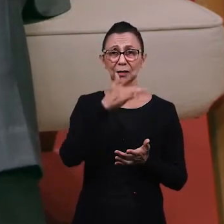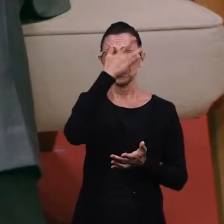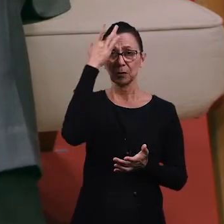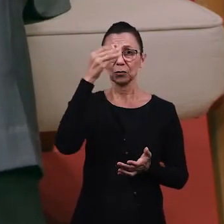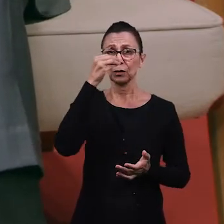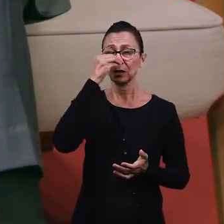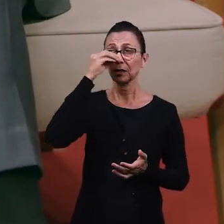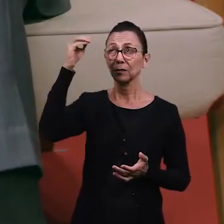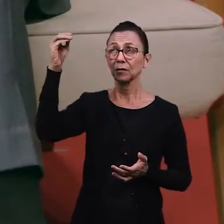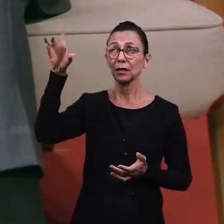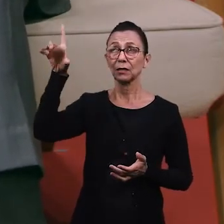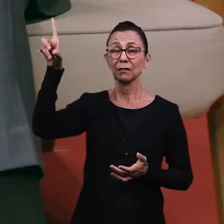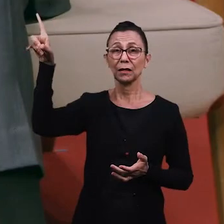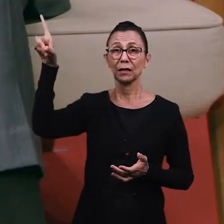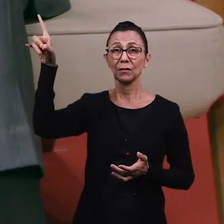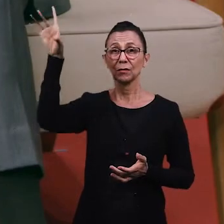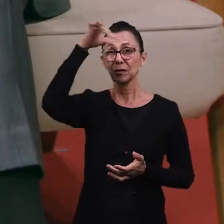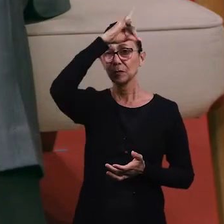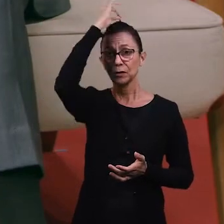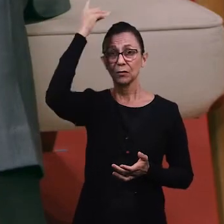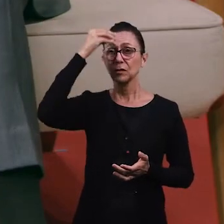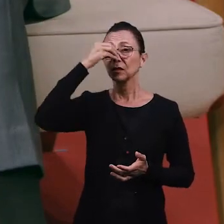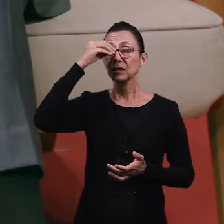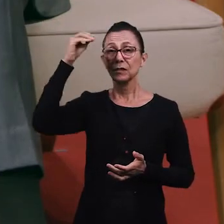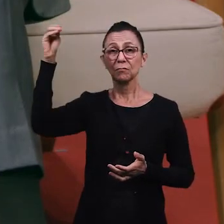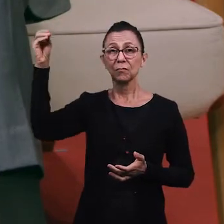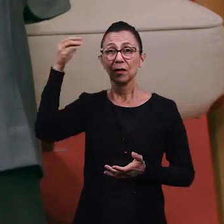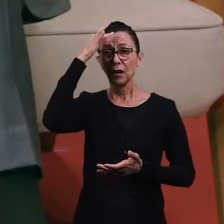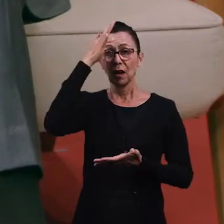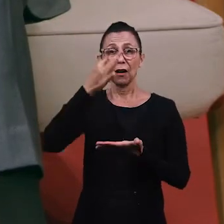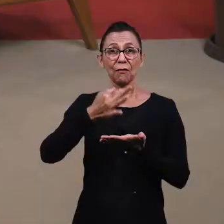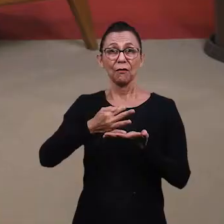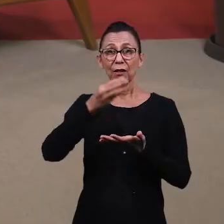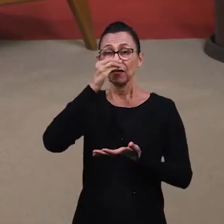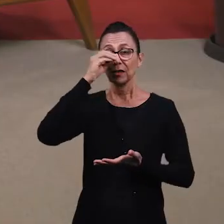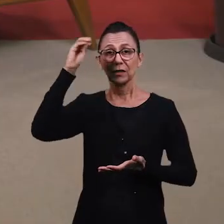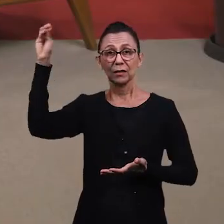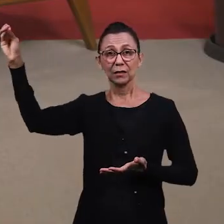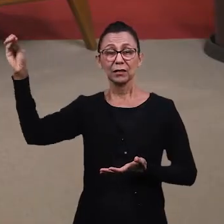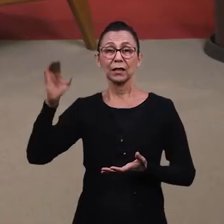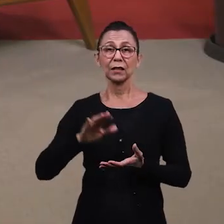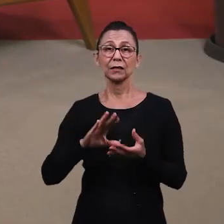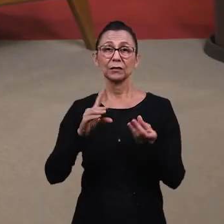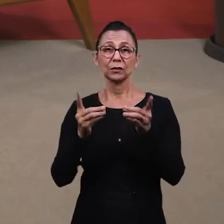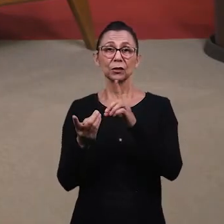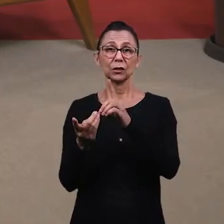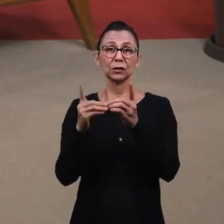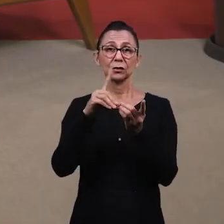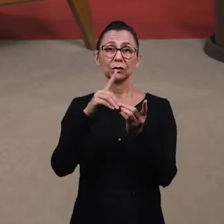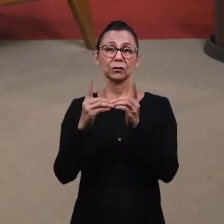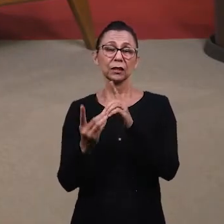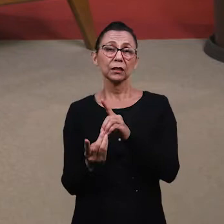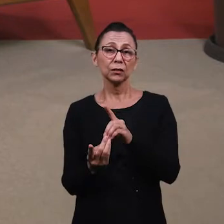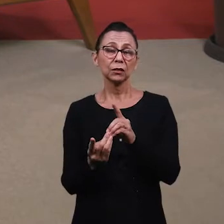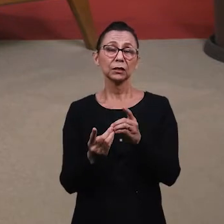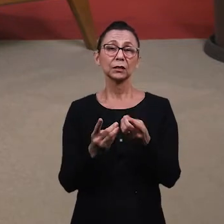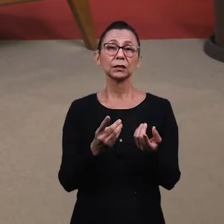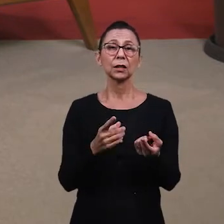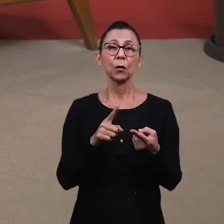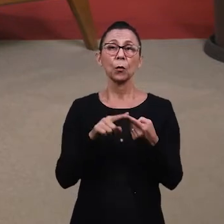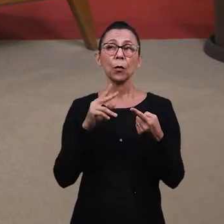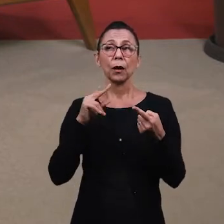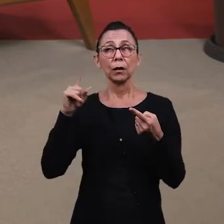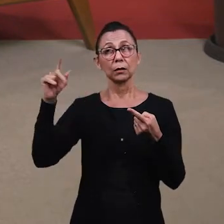vérité, le rejet, c'est Dieu, c'est au Saint-Esprit, c'est la mort de la foi en Jésus. C'est d'échanger l'éternel,